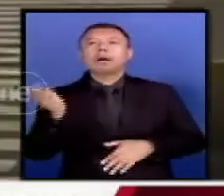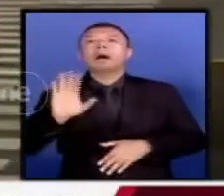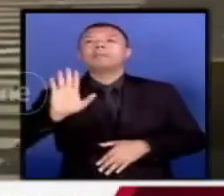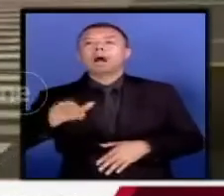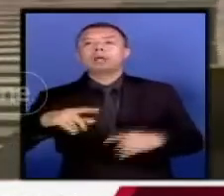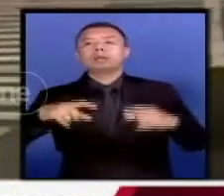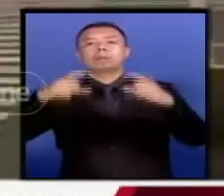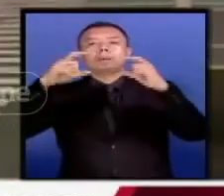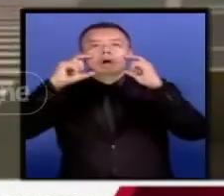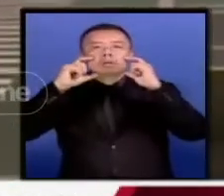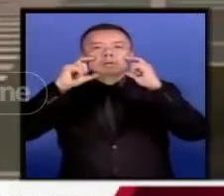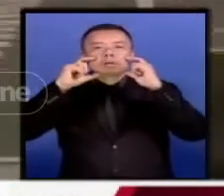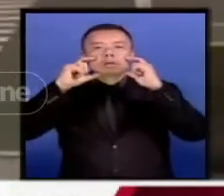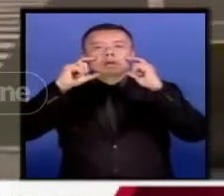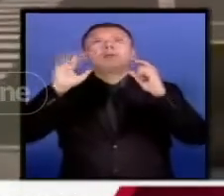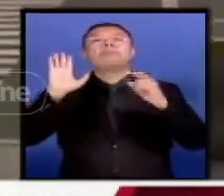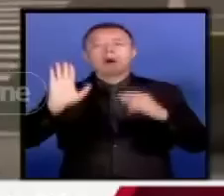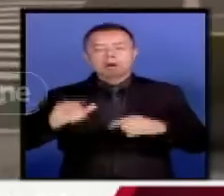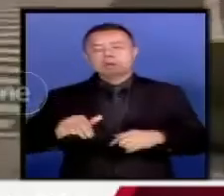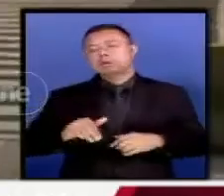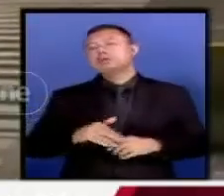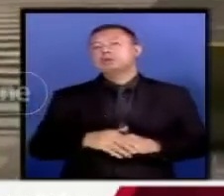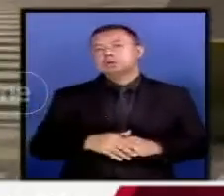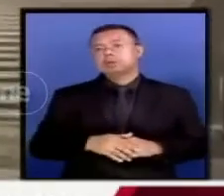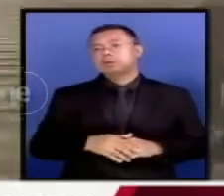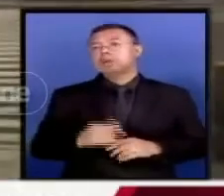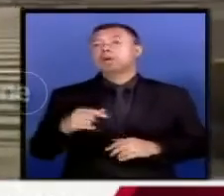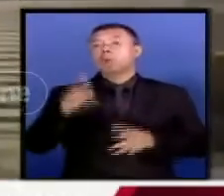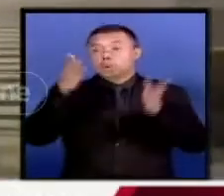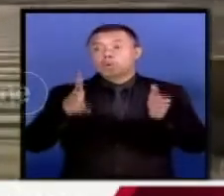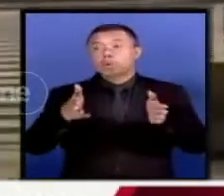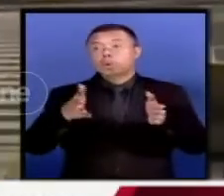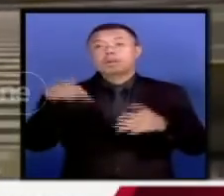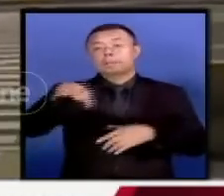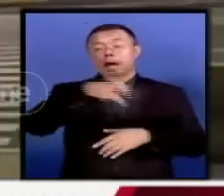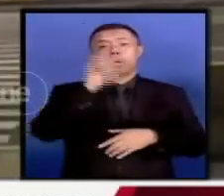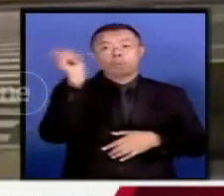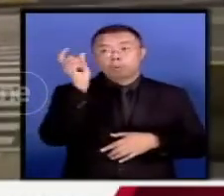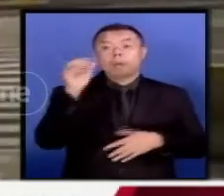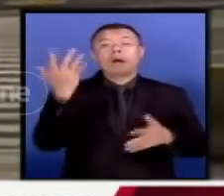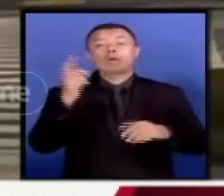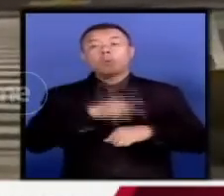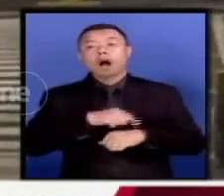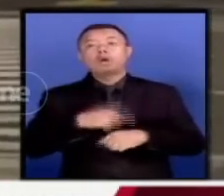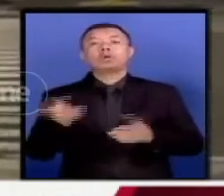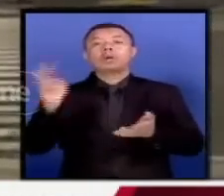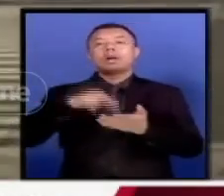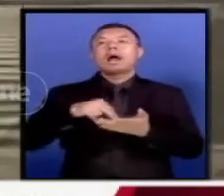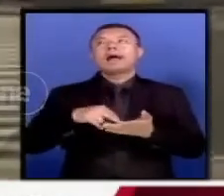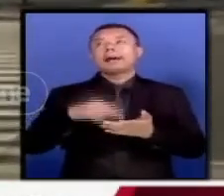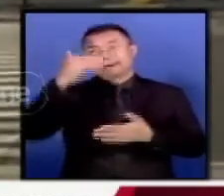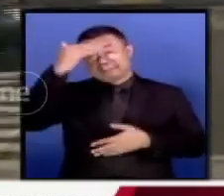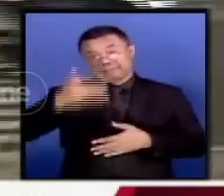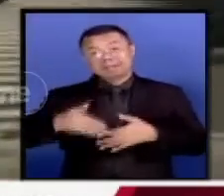nampak masih kebanyakan masyarakat menggunakan masker, khususnya di tempat umum maupun saat menggunakan